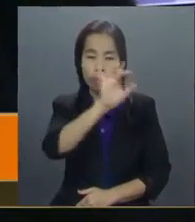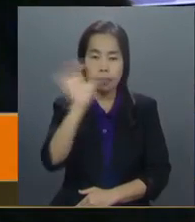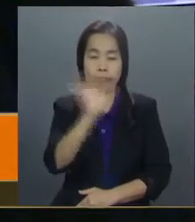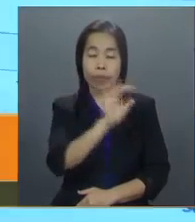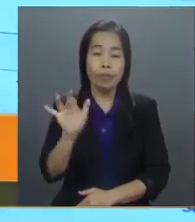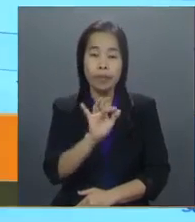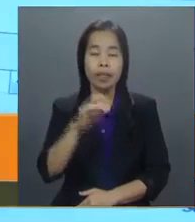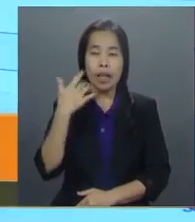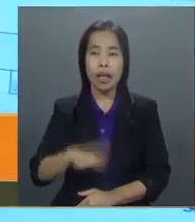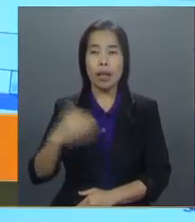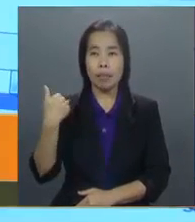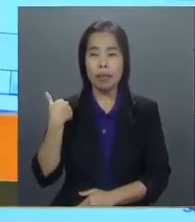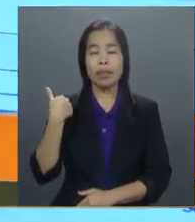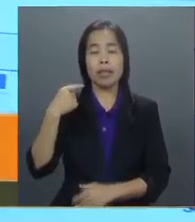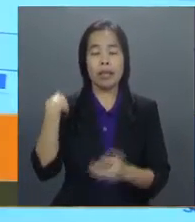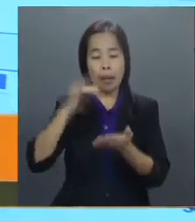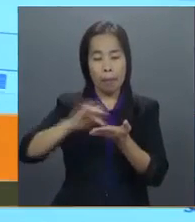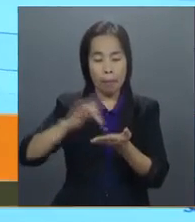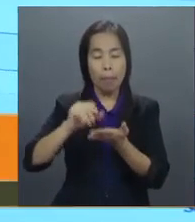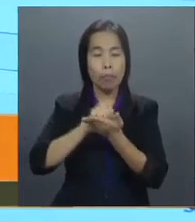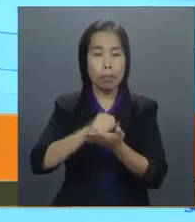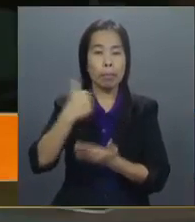ายังมีแท็บเล็ตคอยให้บริการ